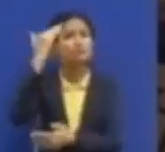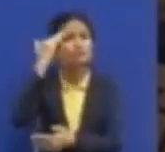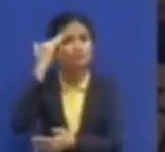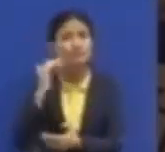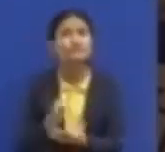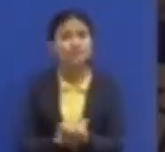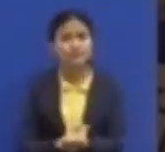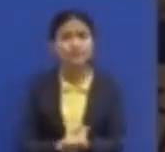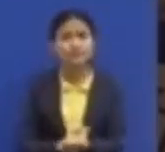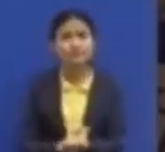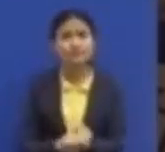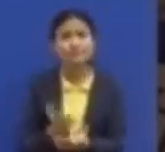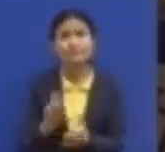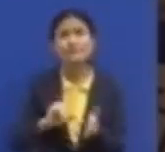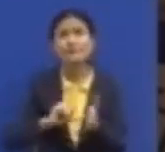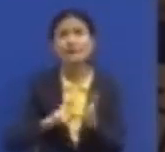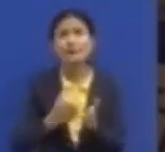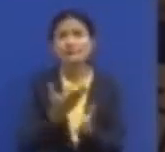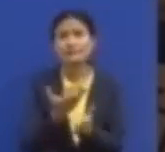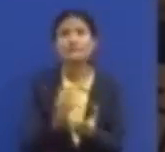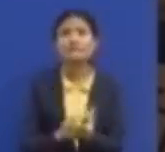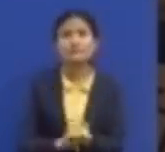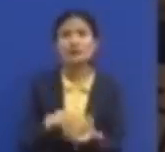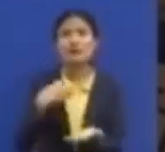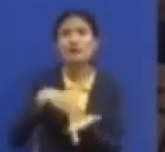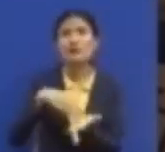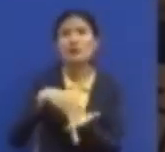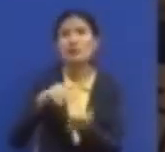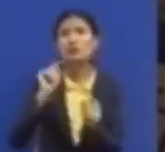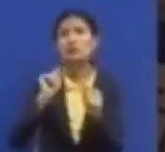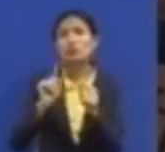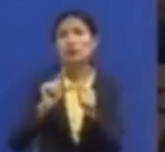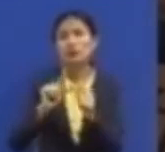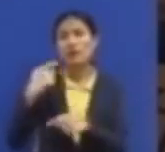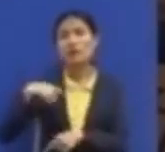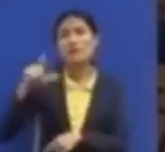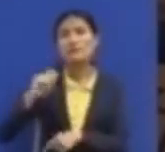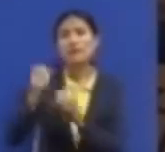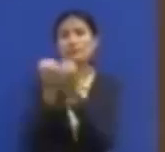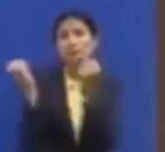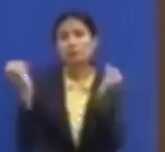เชิญท่านเลขาธิการอ่านคำสั่งศาลรัฐธรรมนูญ